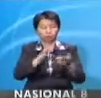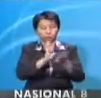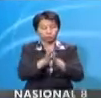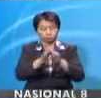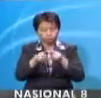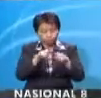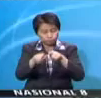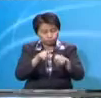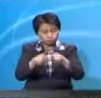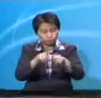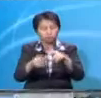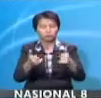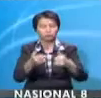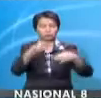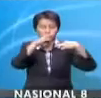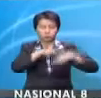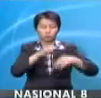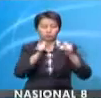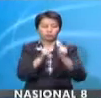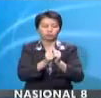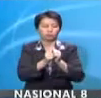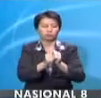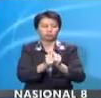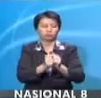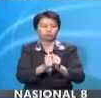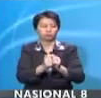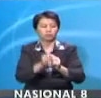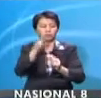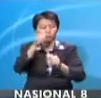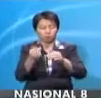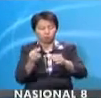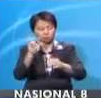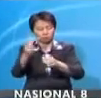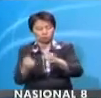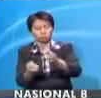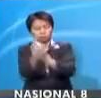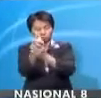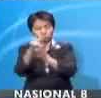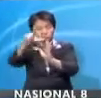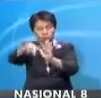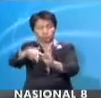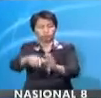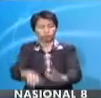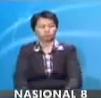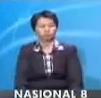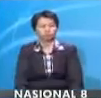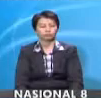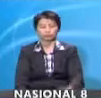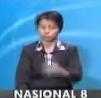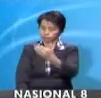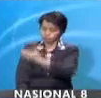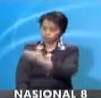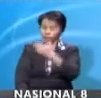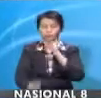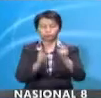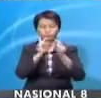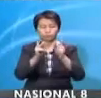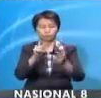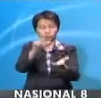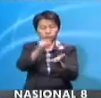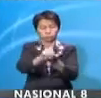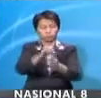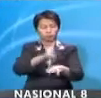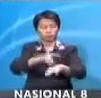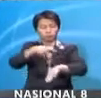competitiveness atau keuntungan competitive advantage yang akan timbul nanti berikutnya. Beliau berkata demikian kepada media